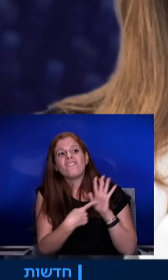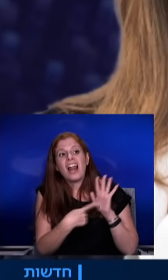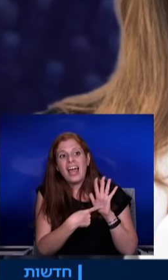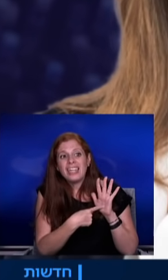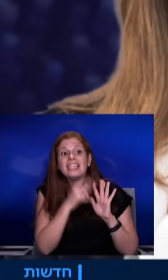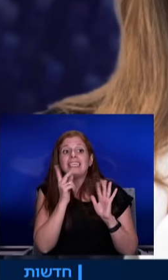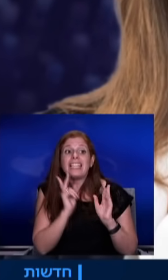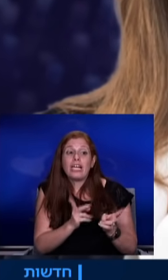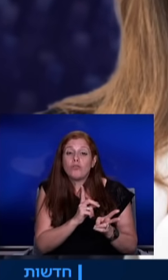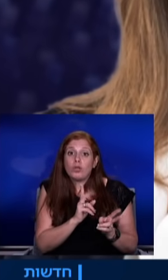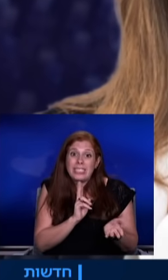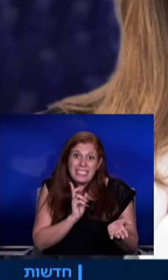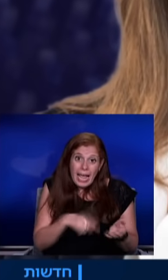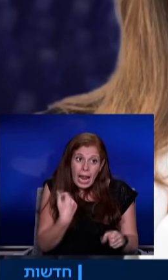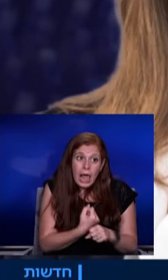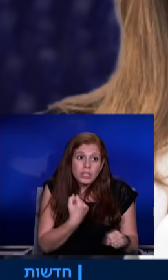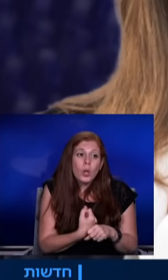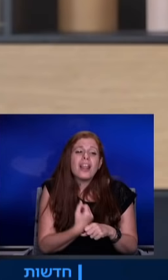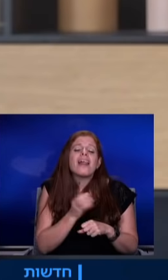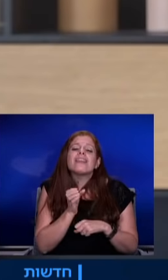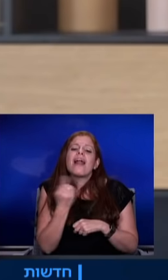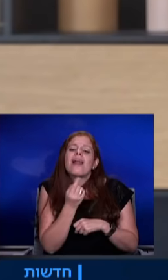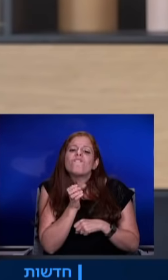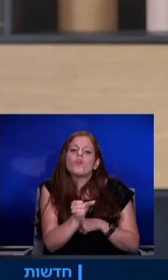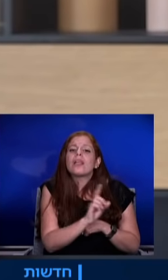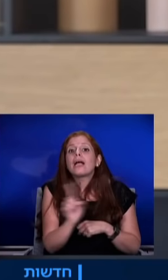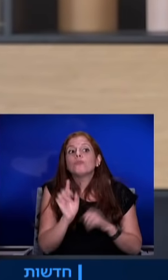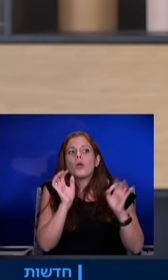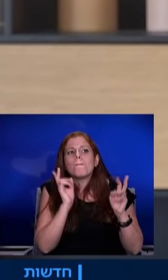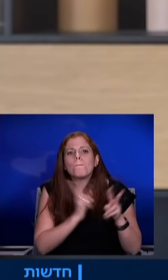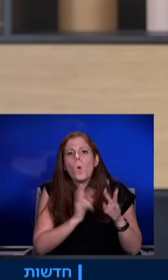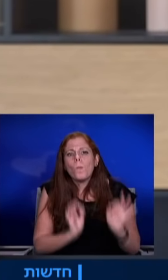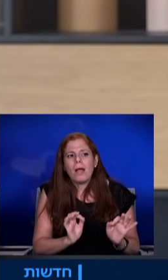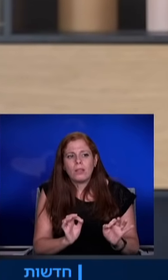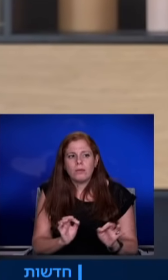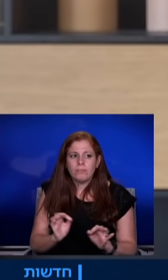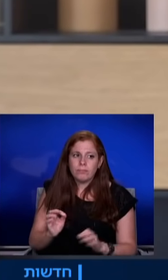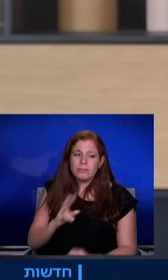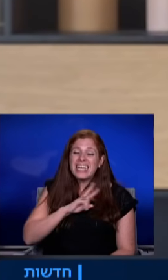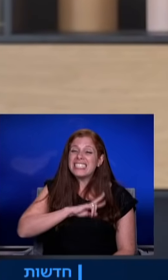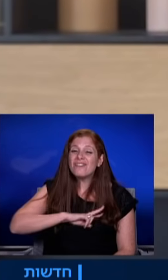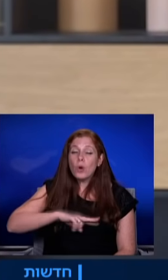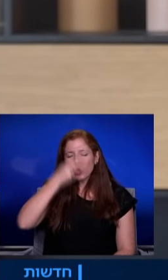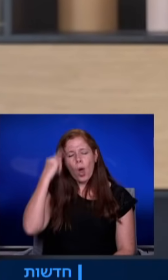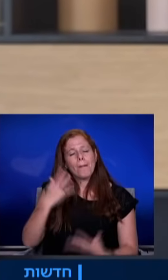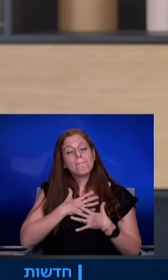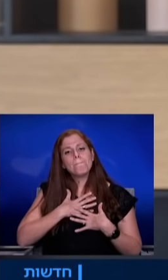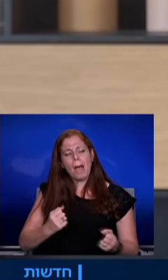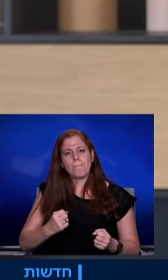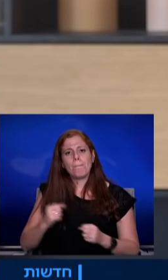שמה שנכון לעשות הוא לבודד רק את מי שמאומת. סבלנותם של הורי ישראל פשוט פקעה. שליחת